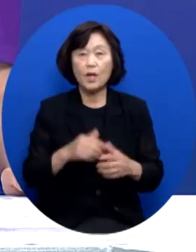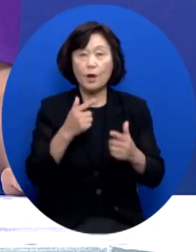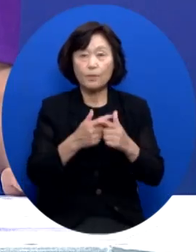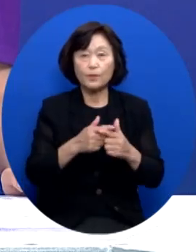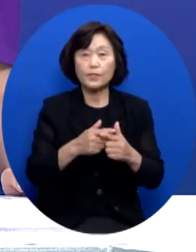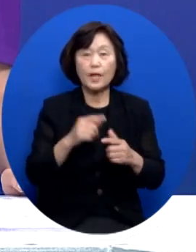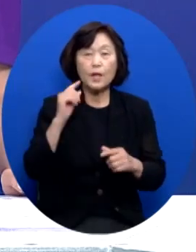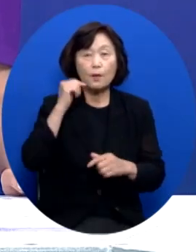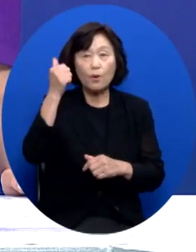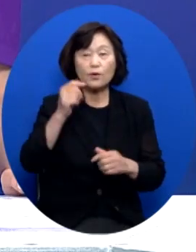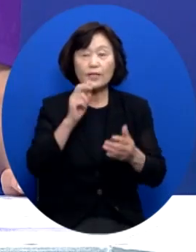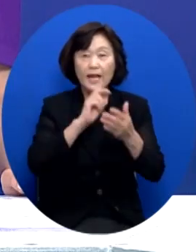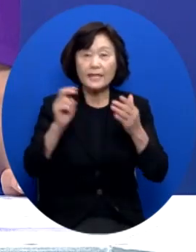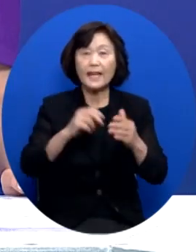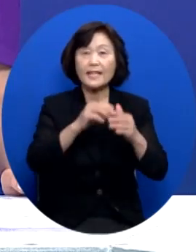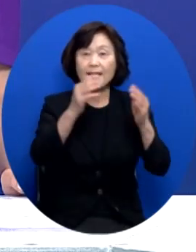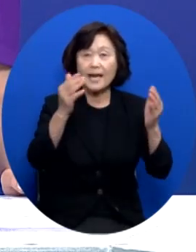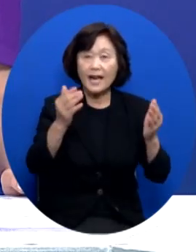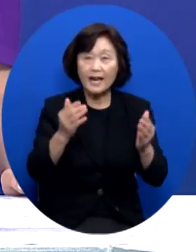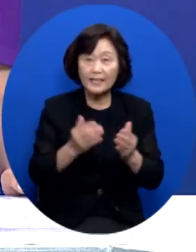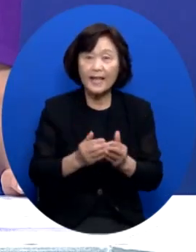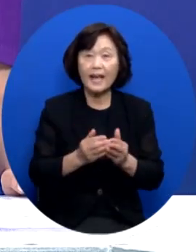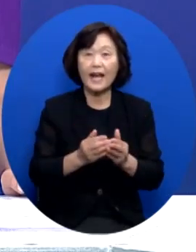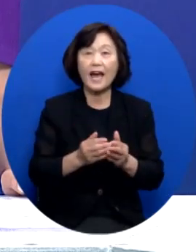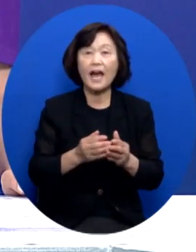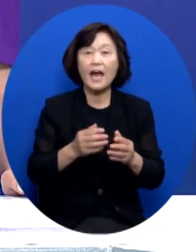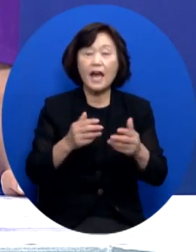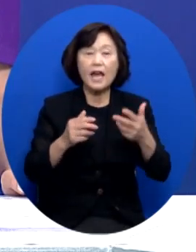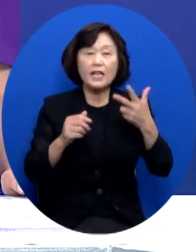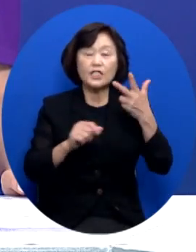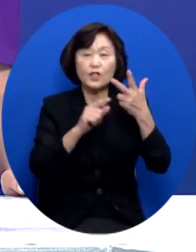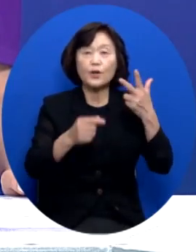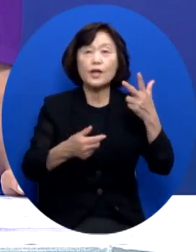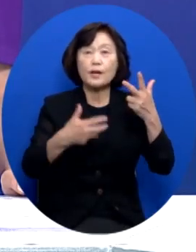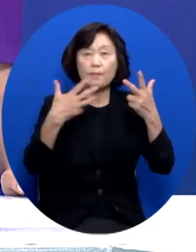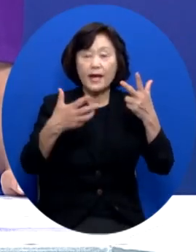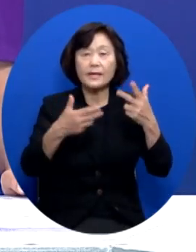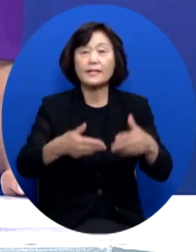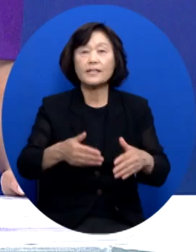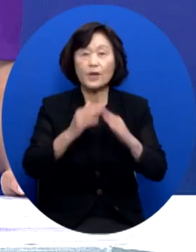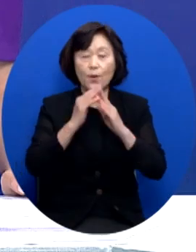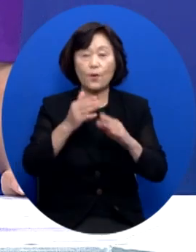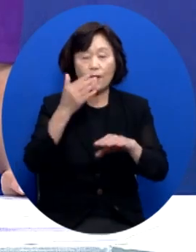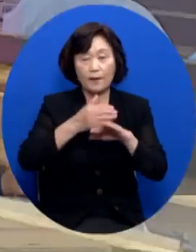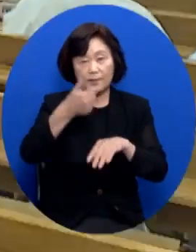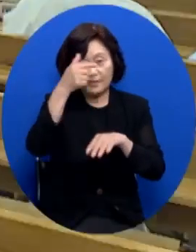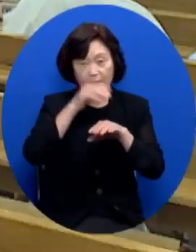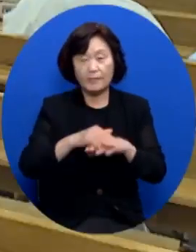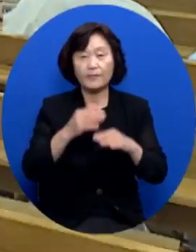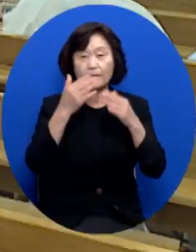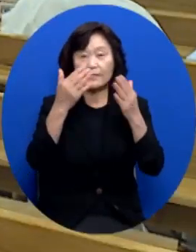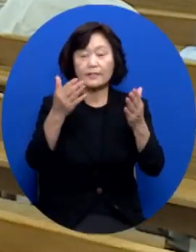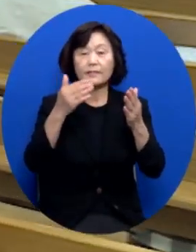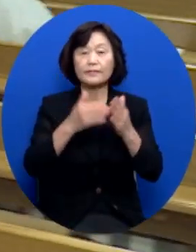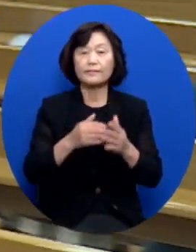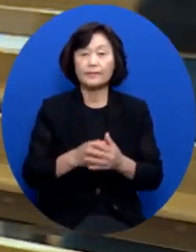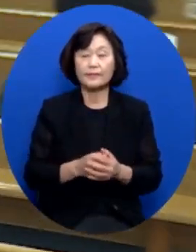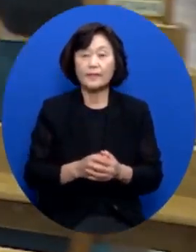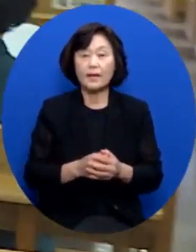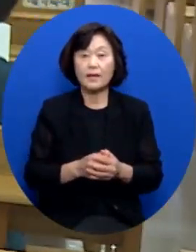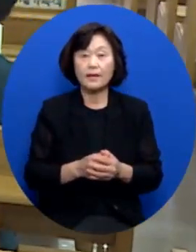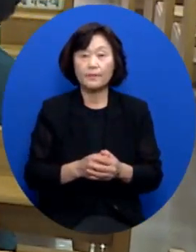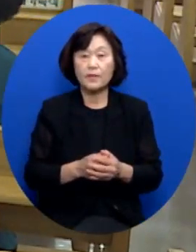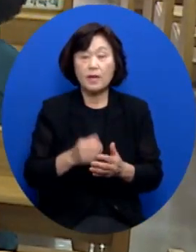부산 목사 찬양대 파노플리아 콰이어가 지난 8일 창단하고 감사 예배를 드렸습니다